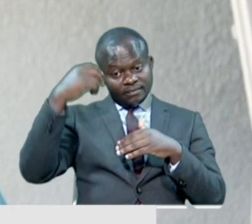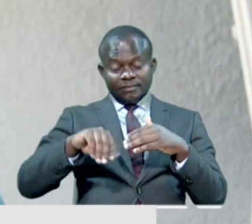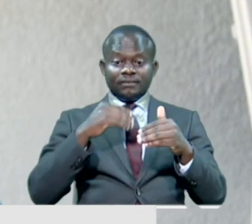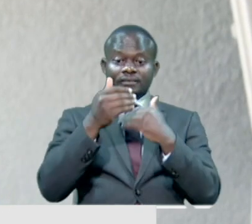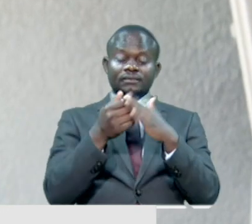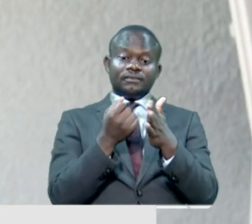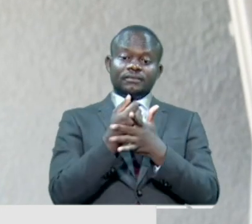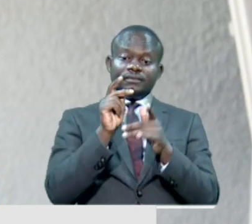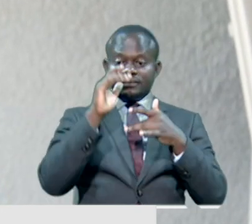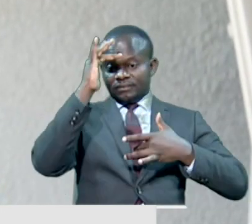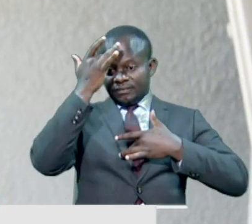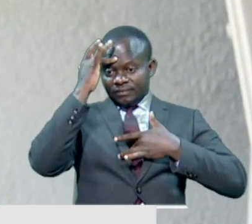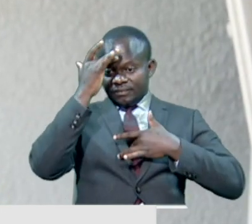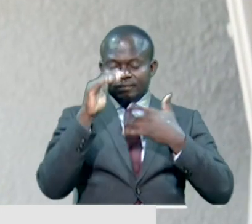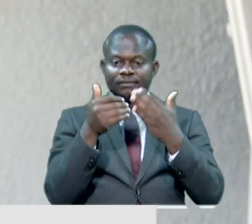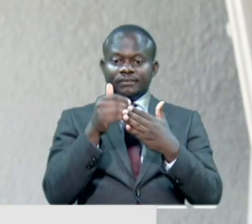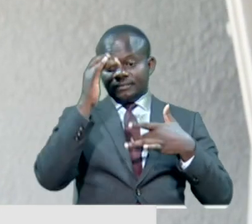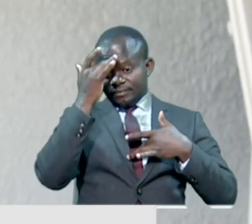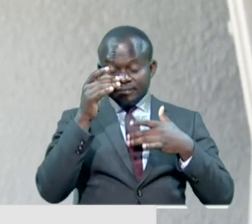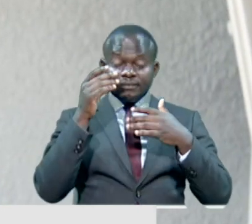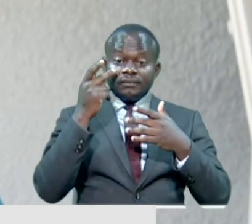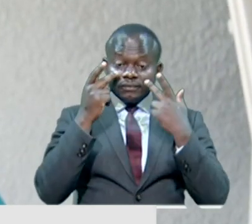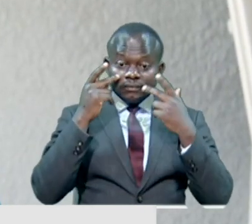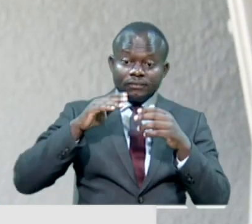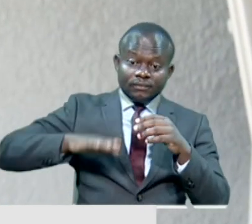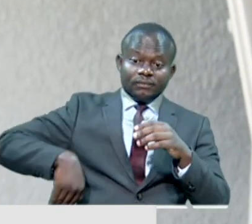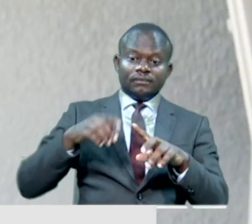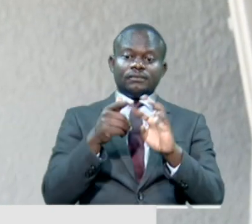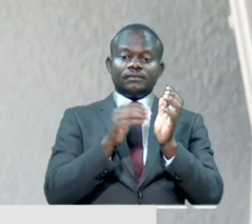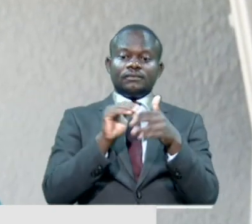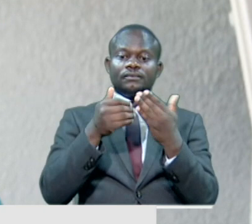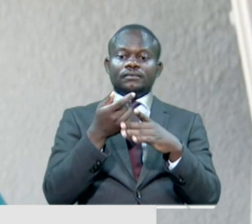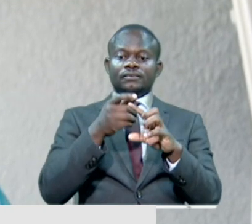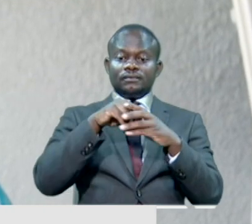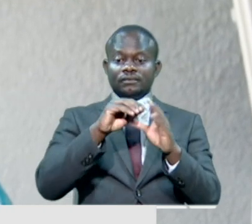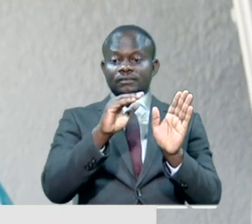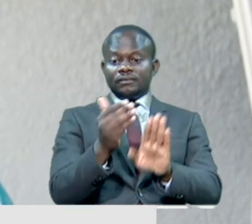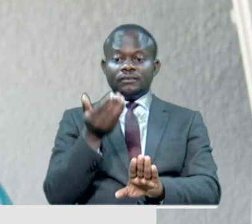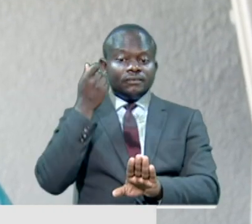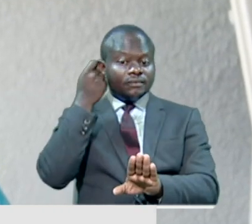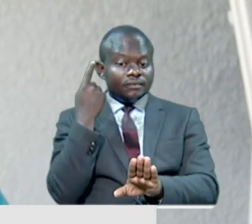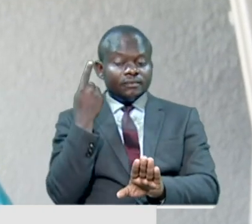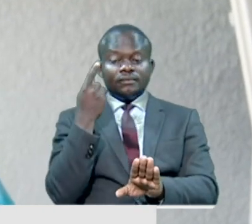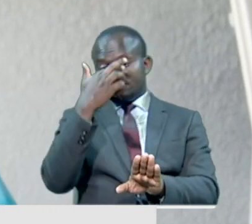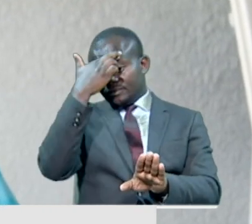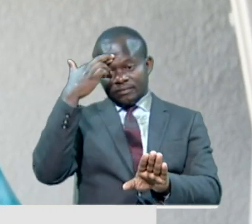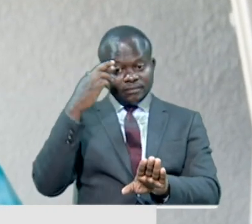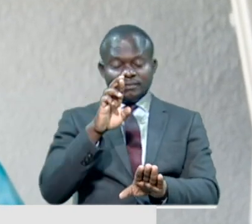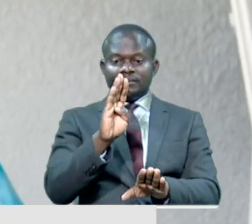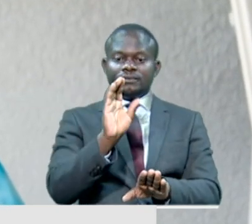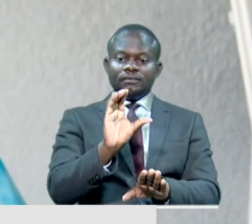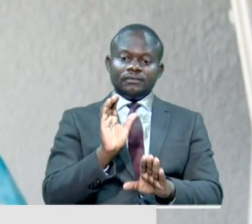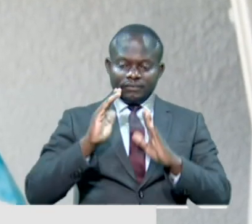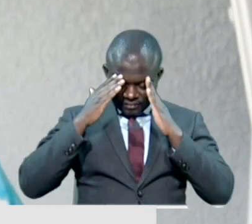bigatuma rero abarwayi ubwo burwayi buboneka butinze bikaba byabaviramo n'urupfu ngo rero impamvu RBC tuba